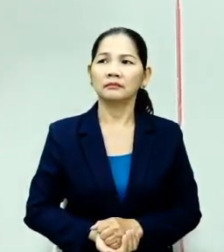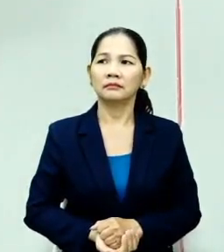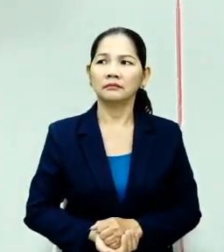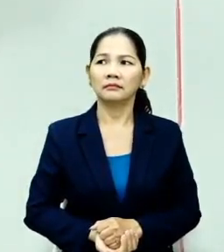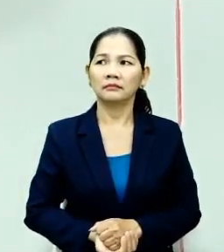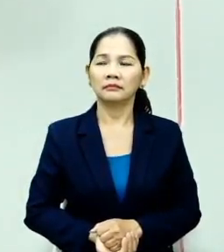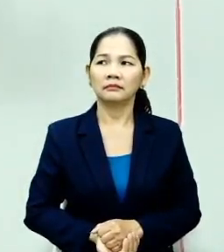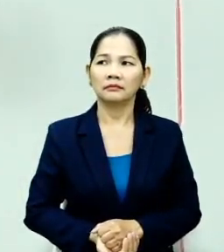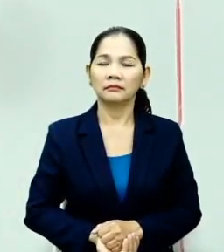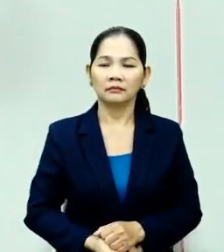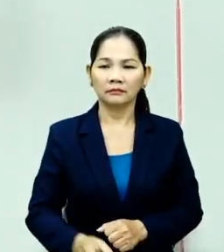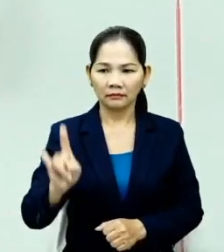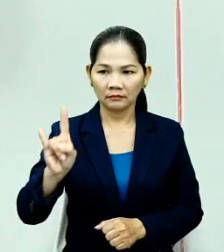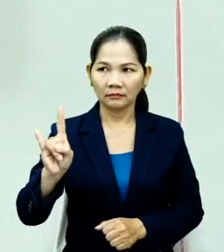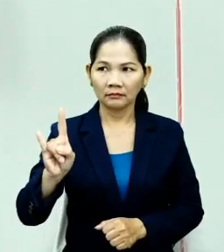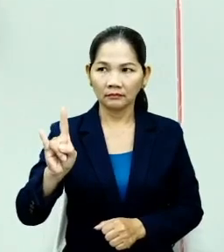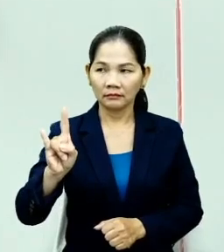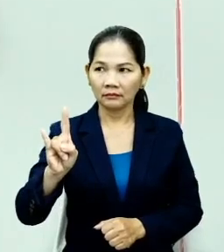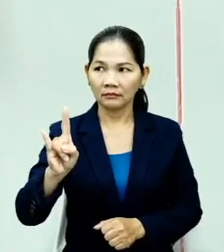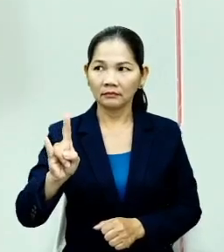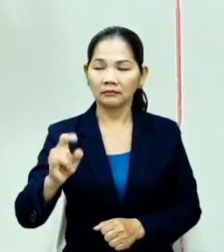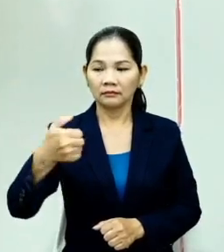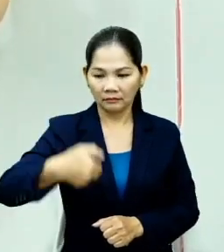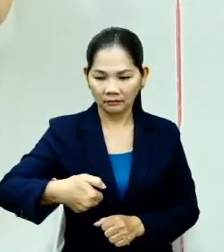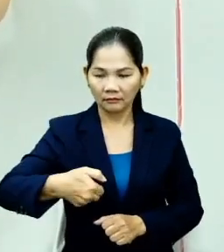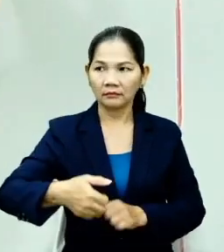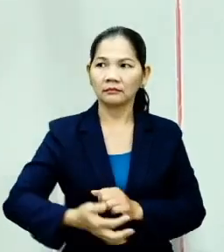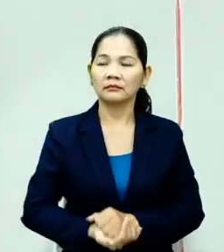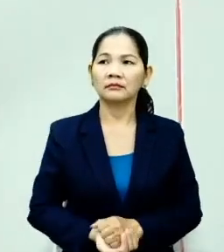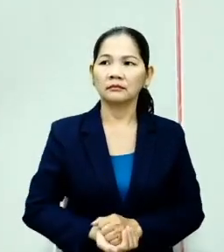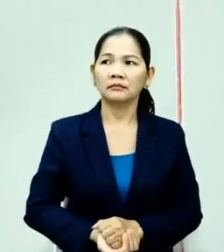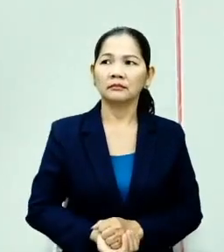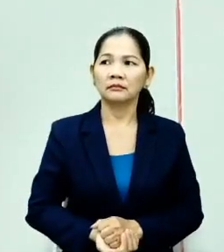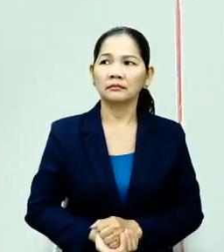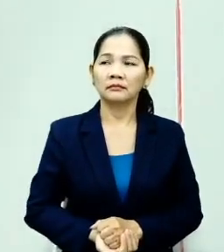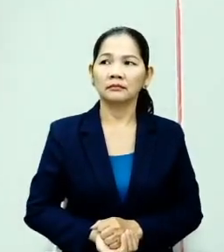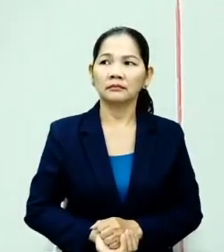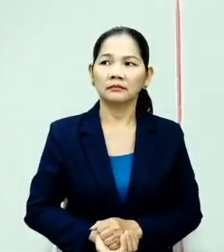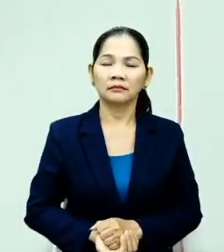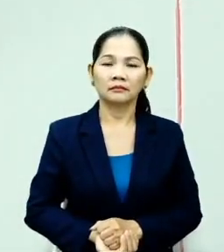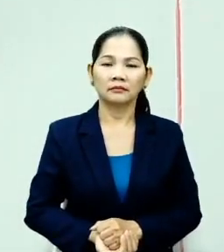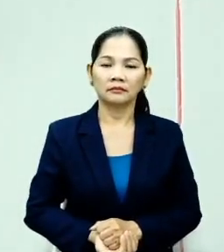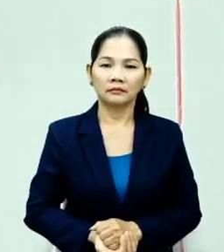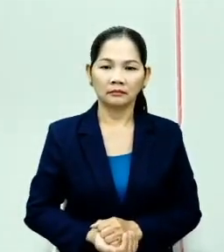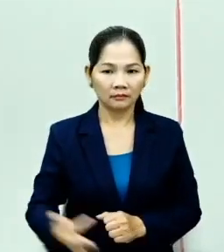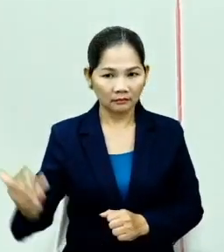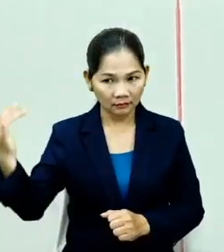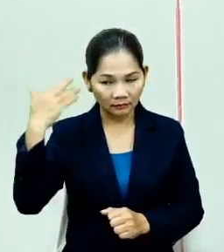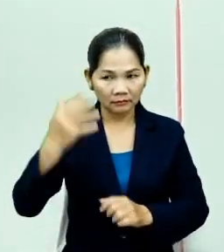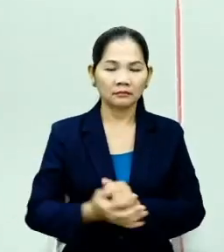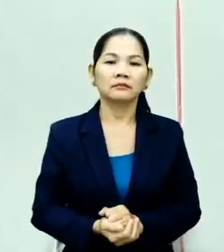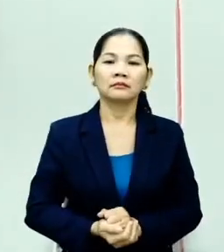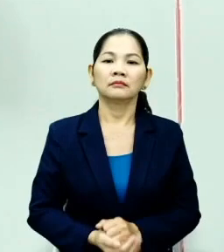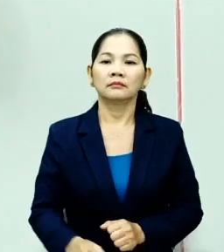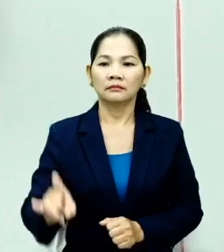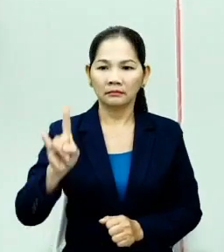rố mô trường nô mình nô chà cốt bằng lơ số địch luôn ấy